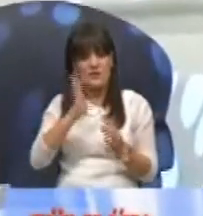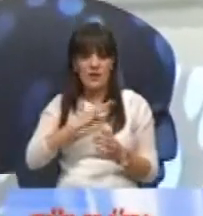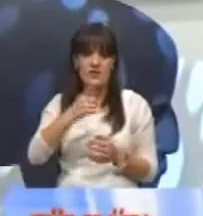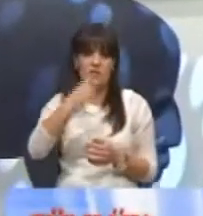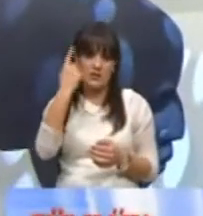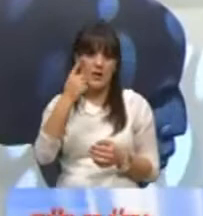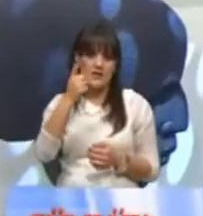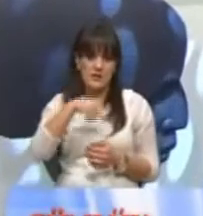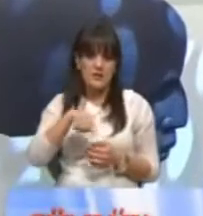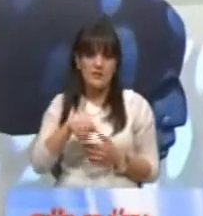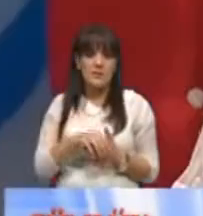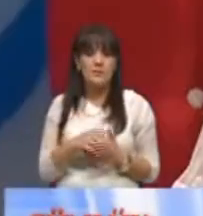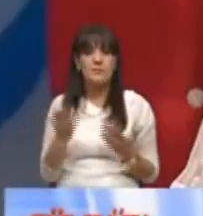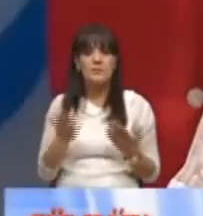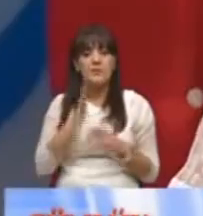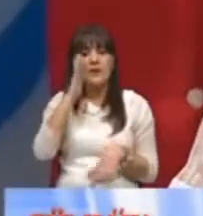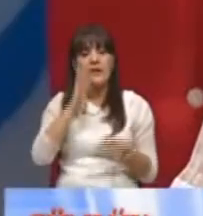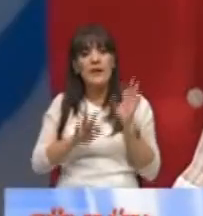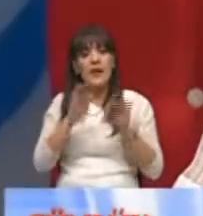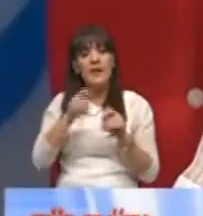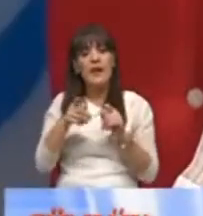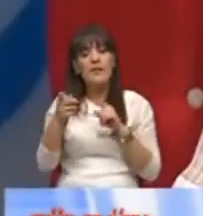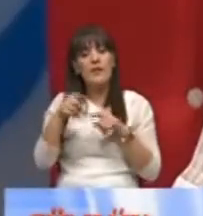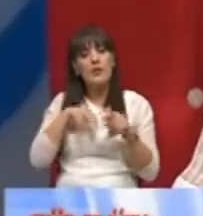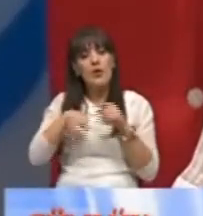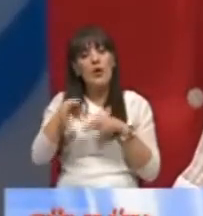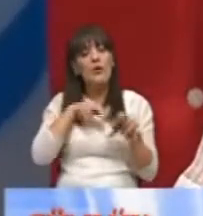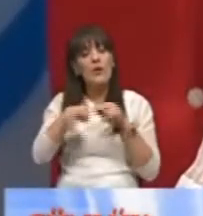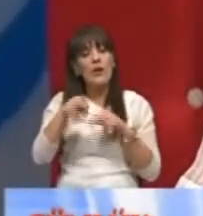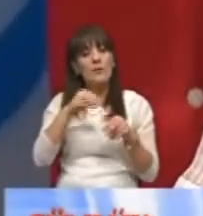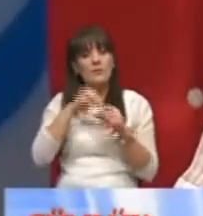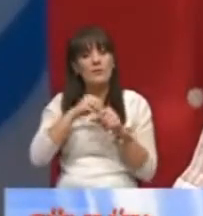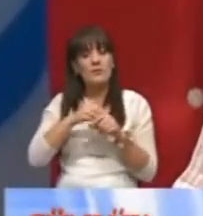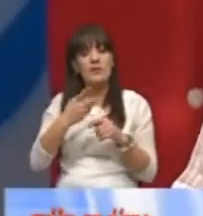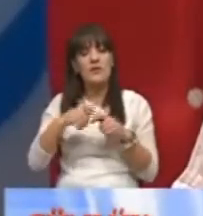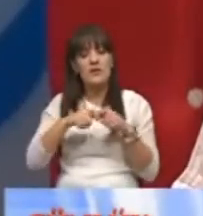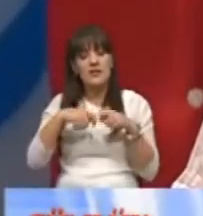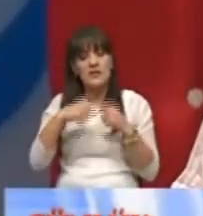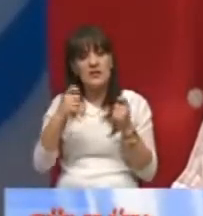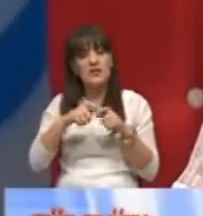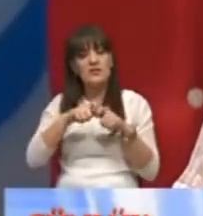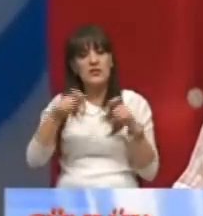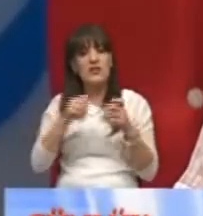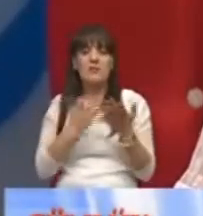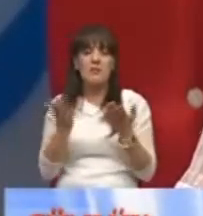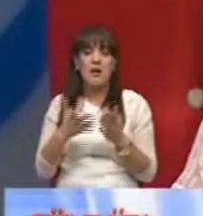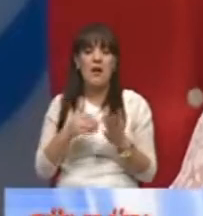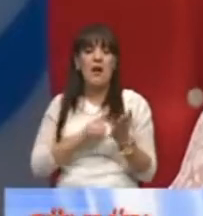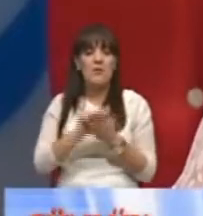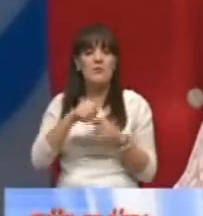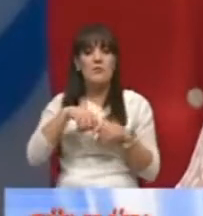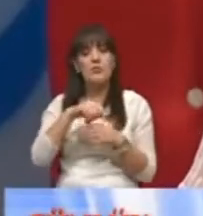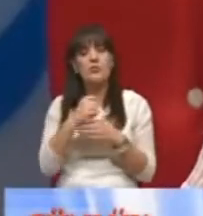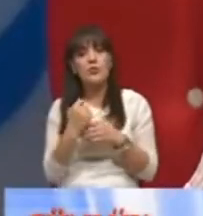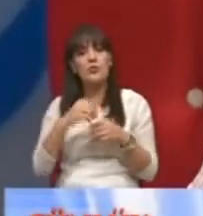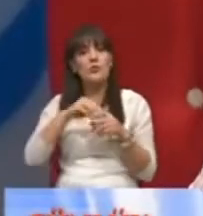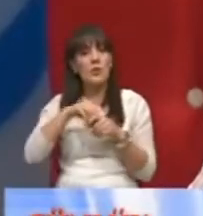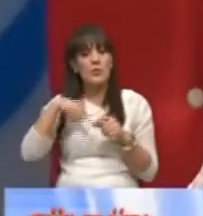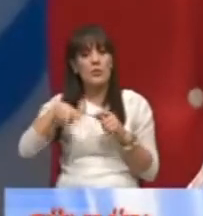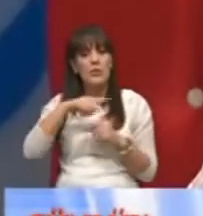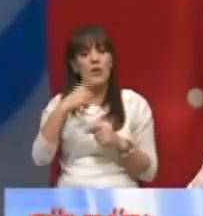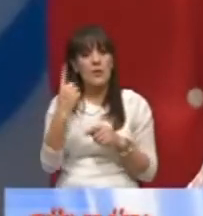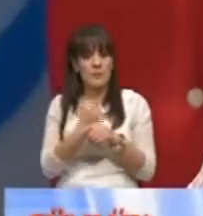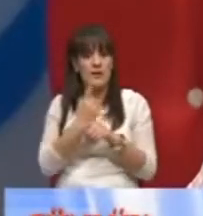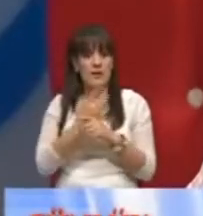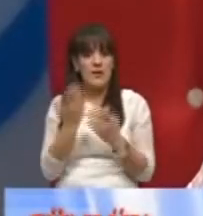şanslısınız. Peki tedavi yöntemlerine geçersek, kırık, tabii, çıkık hepsinin veya işte burkulma, değil mi? Bu da onlardan